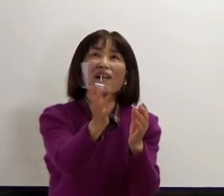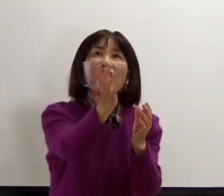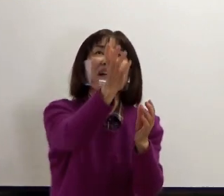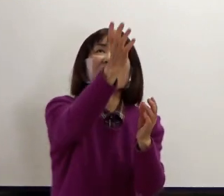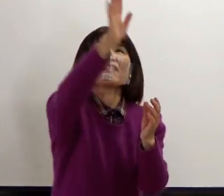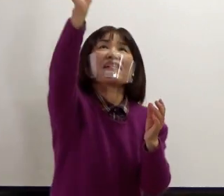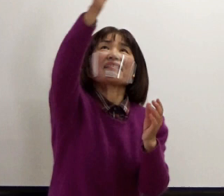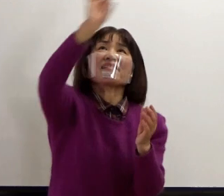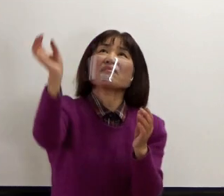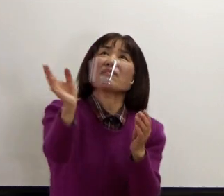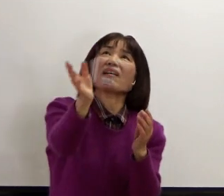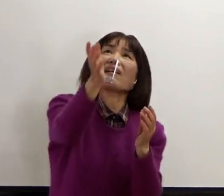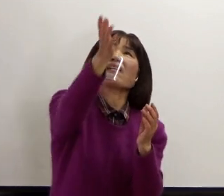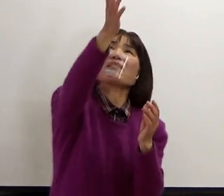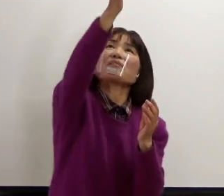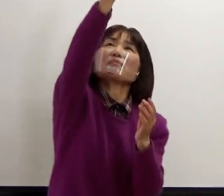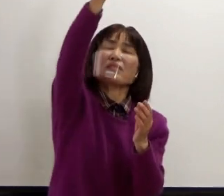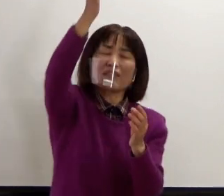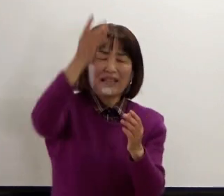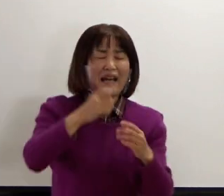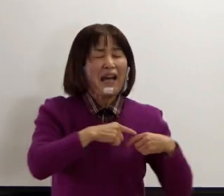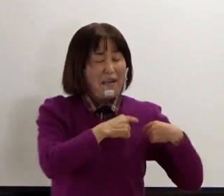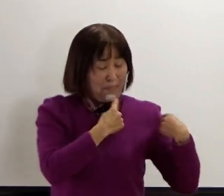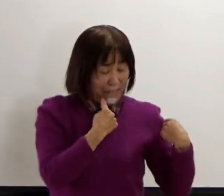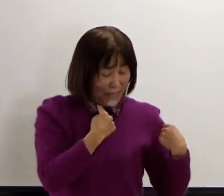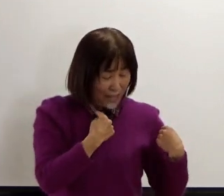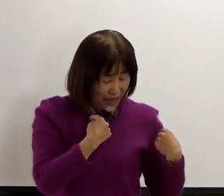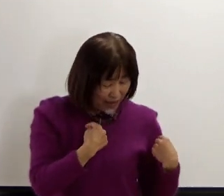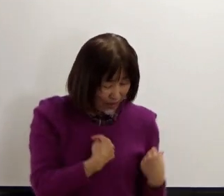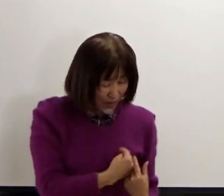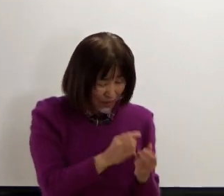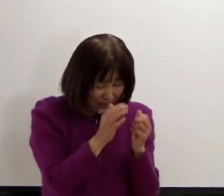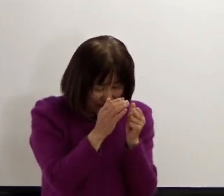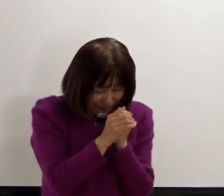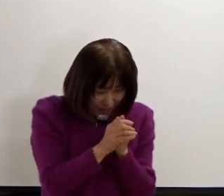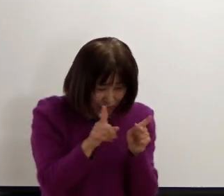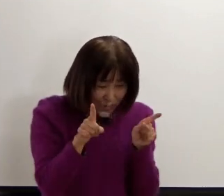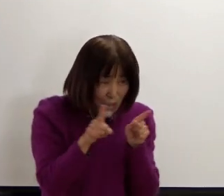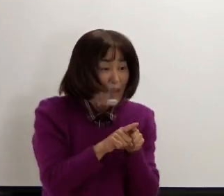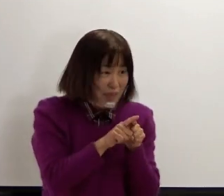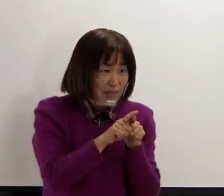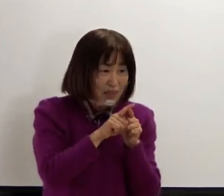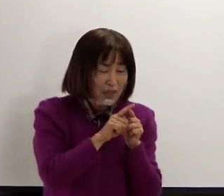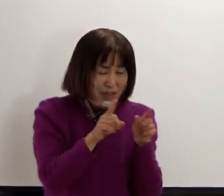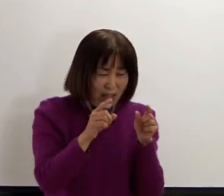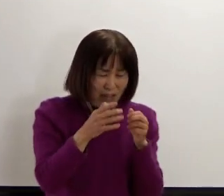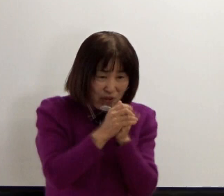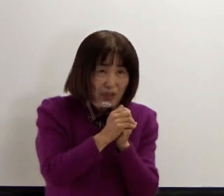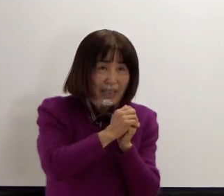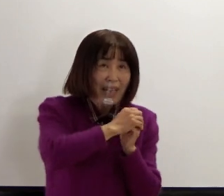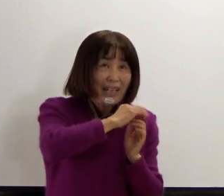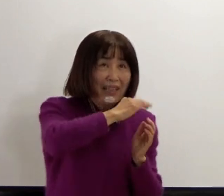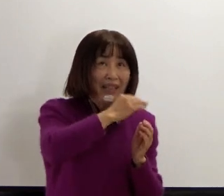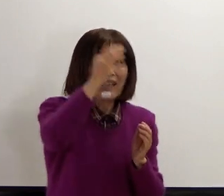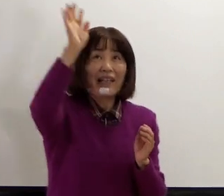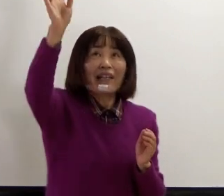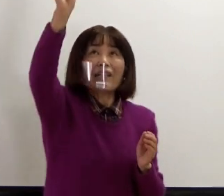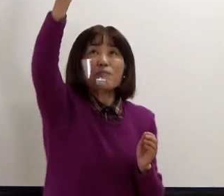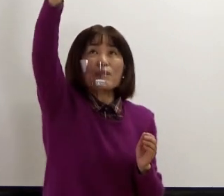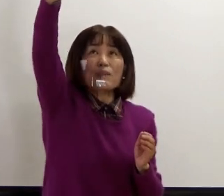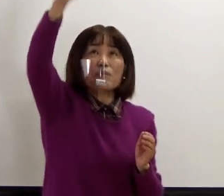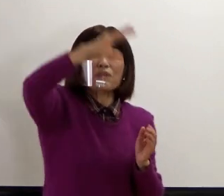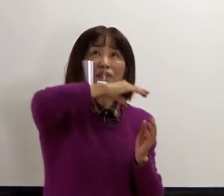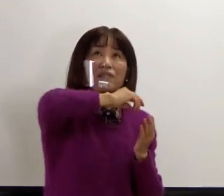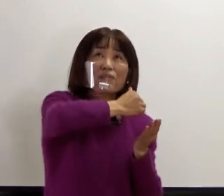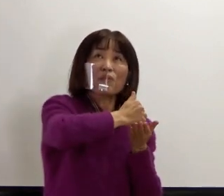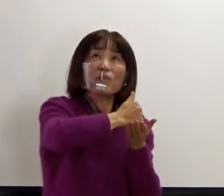この煙とともに祈りが上っていくようにということで、こう焚いたぞというと多分この煙がちょっとずつ出てくるんじゃないかと思いますけれども